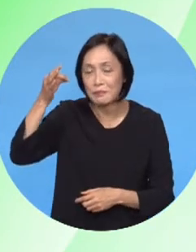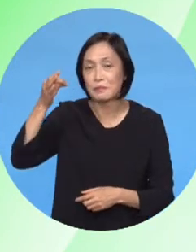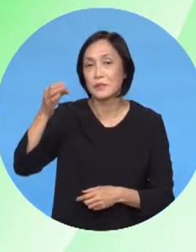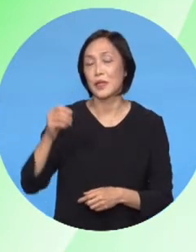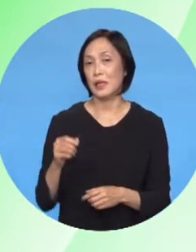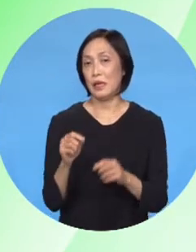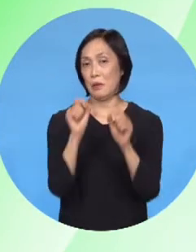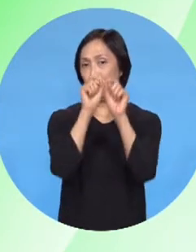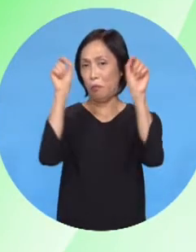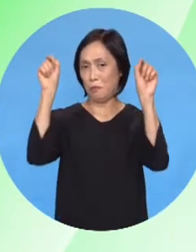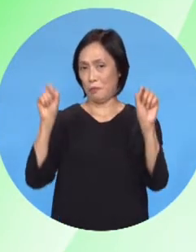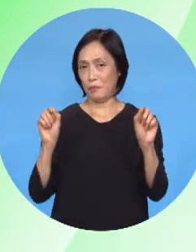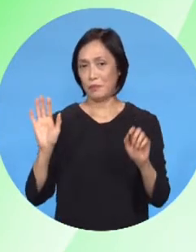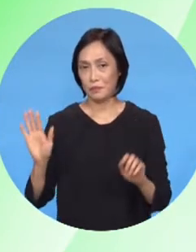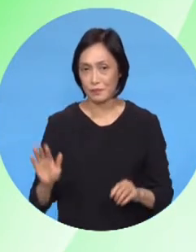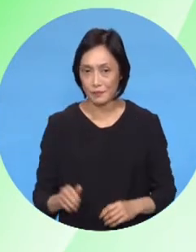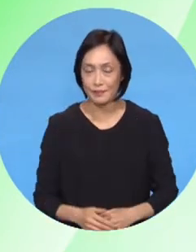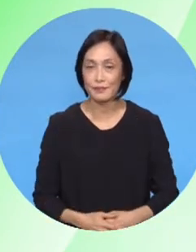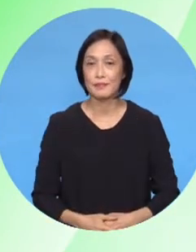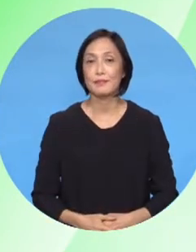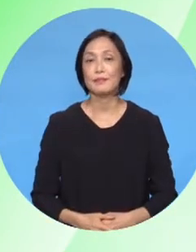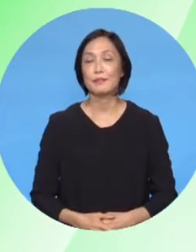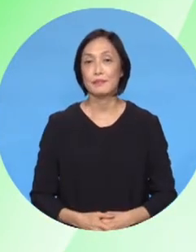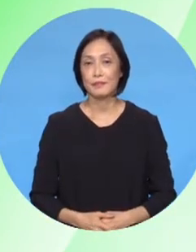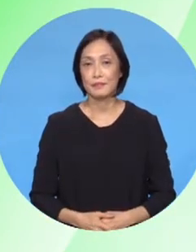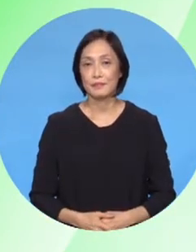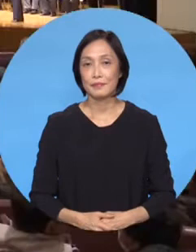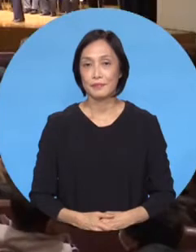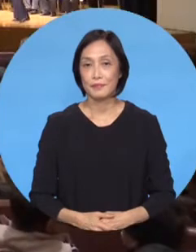きな社会問題となっています。